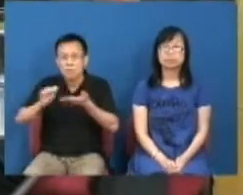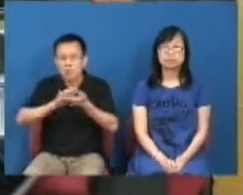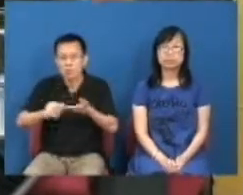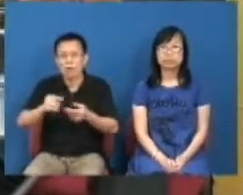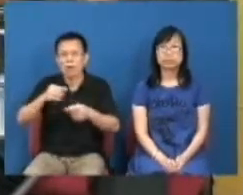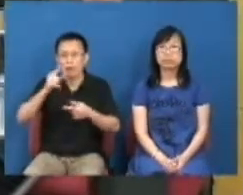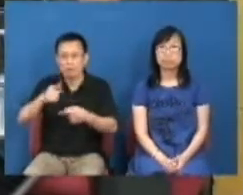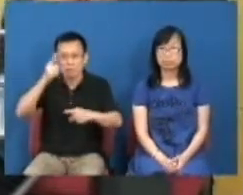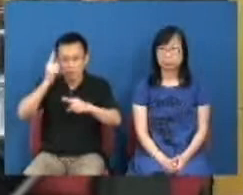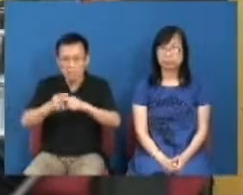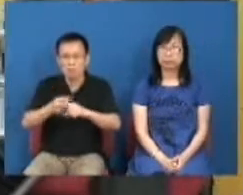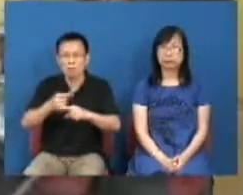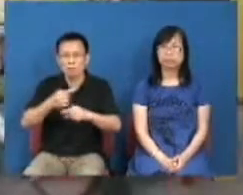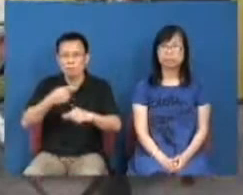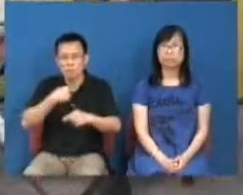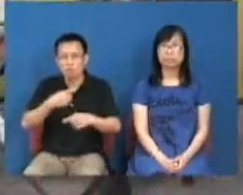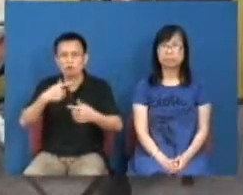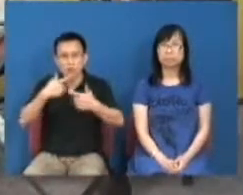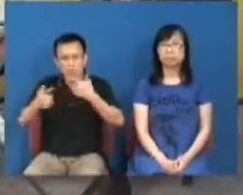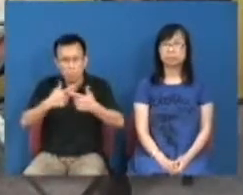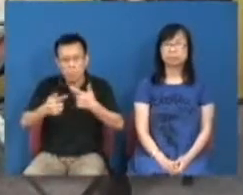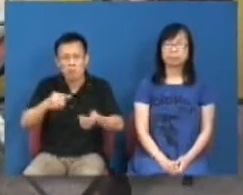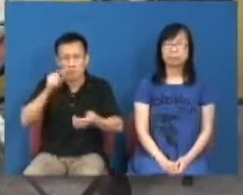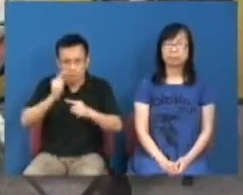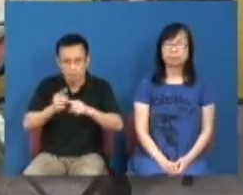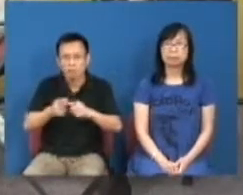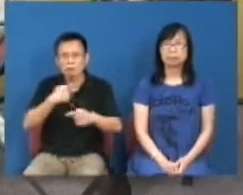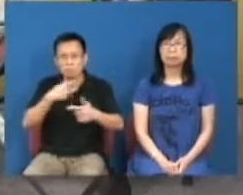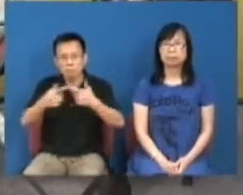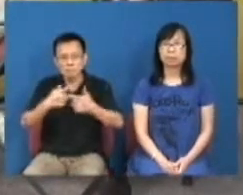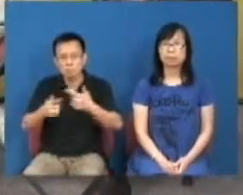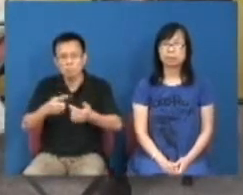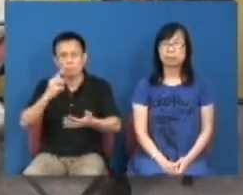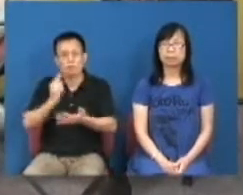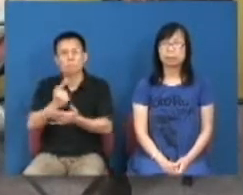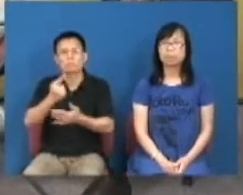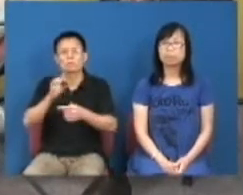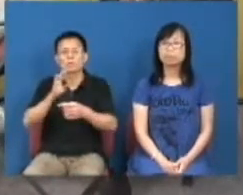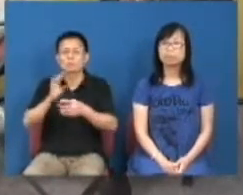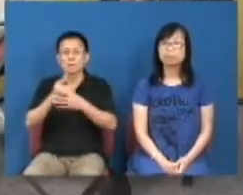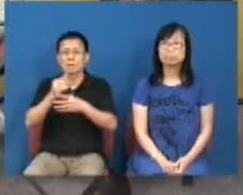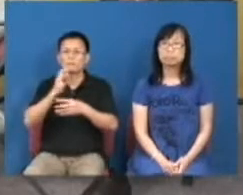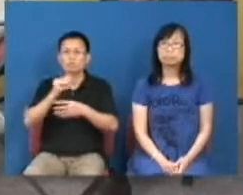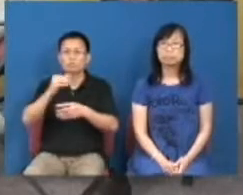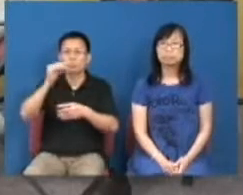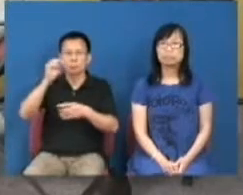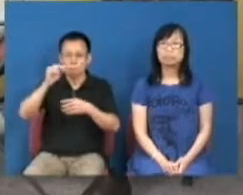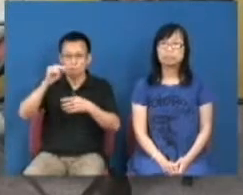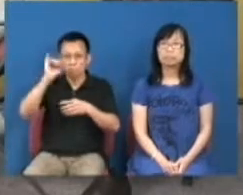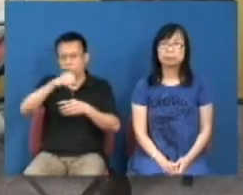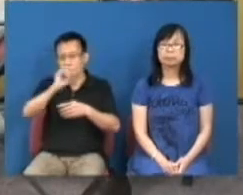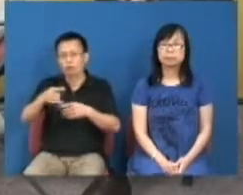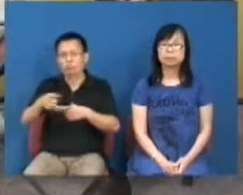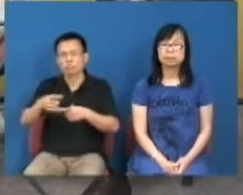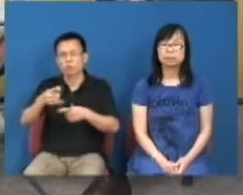咪真係應該有糾紛啊？是不是很重要呢？如果不是就誤眾富居， 是啊， 那真的搞